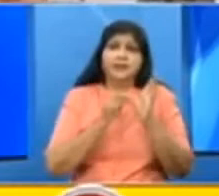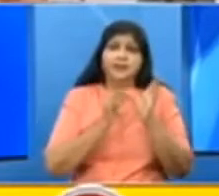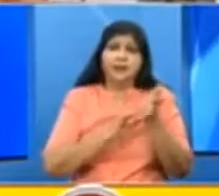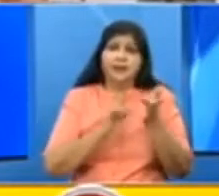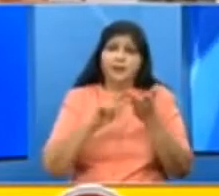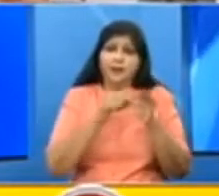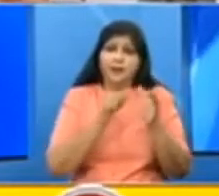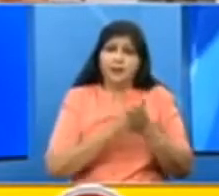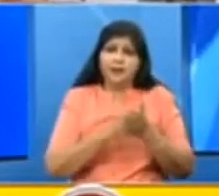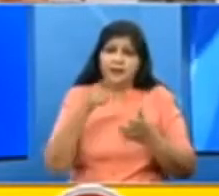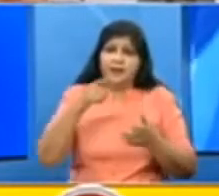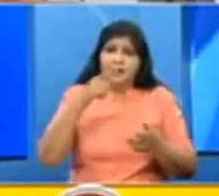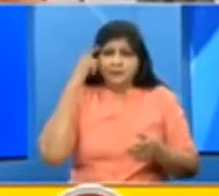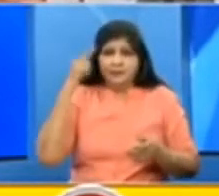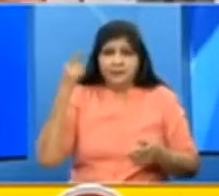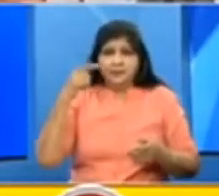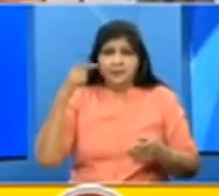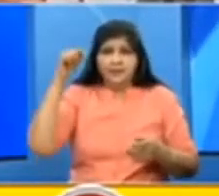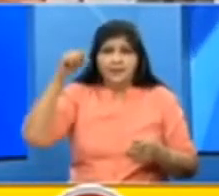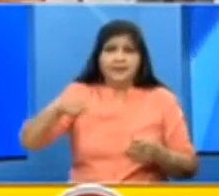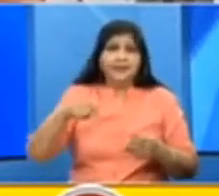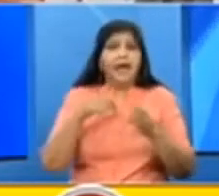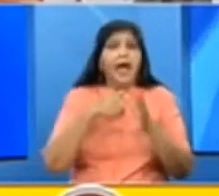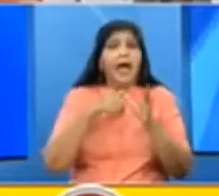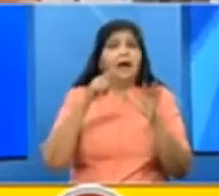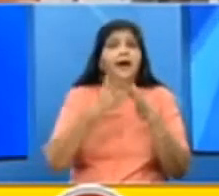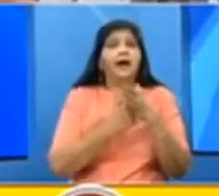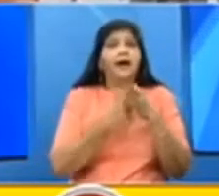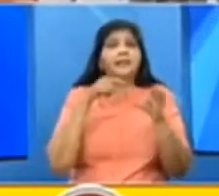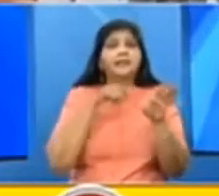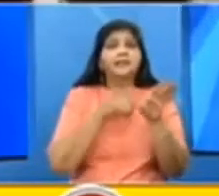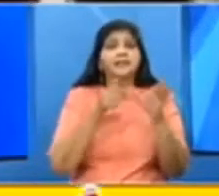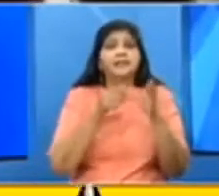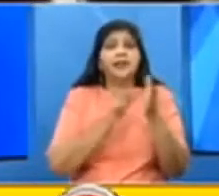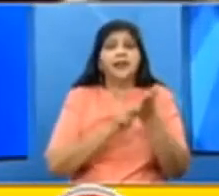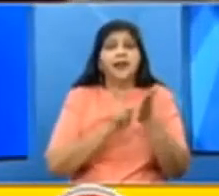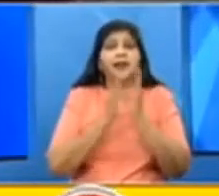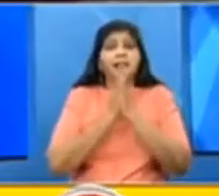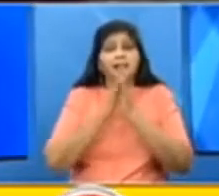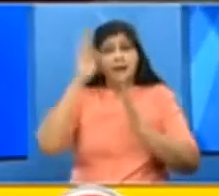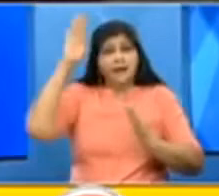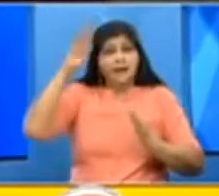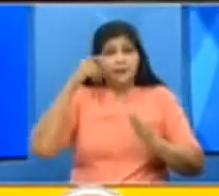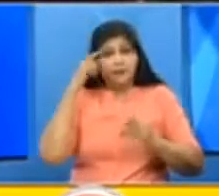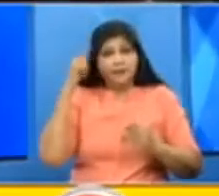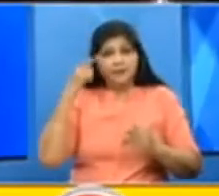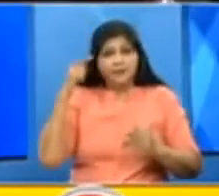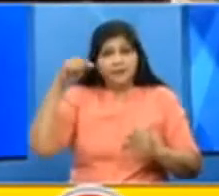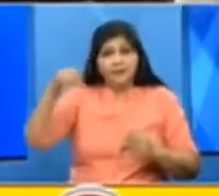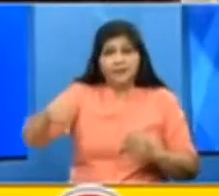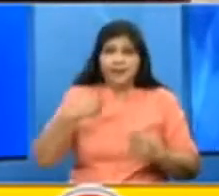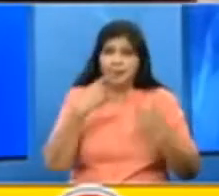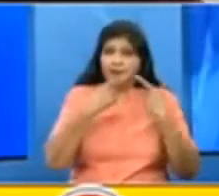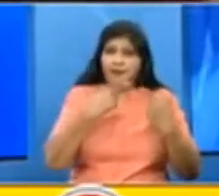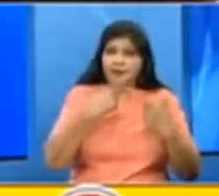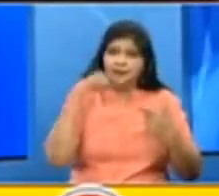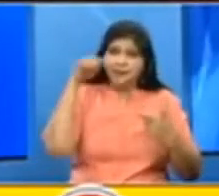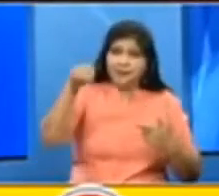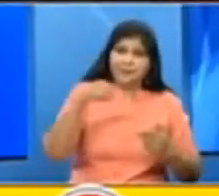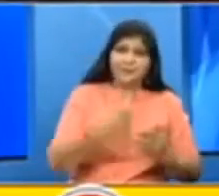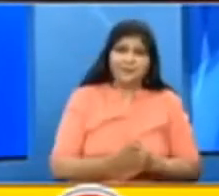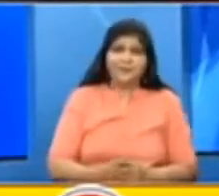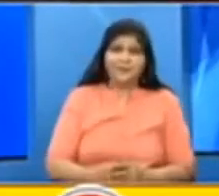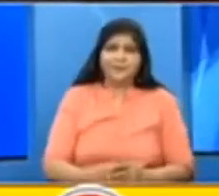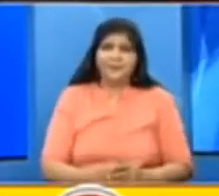I think of the Anjaneya temple. यस सर। Now I will also remember my interaction with you. यस